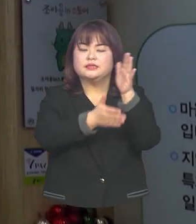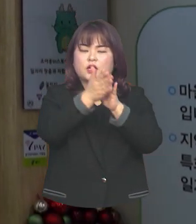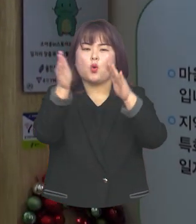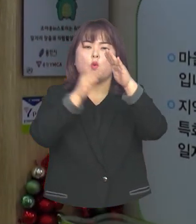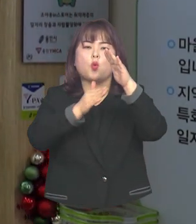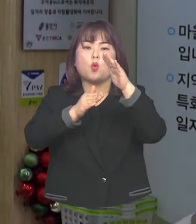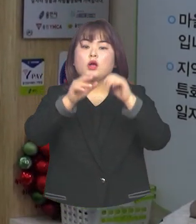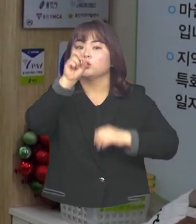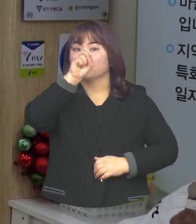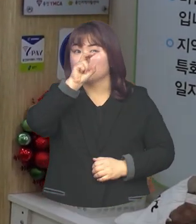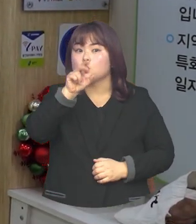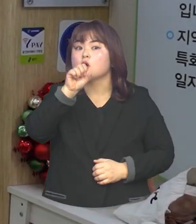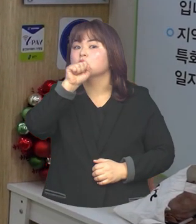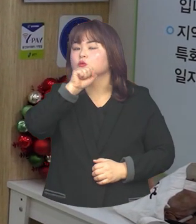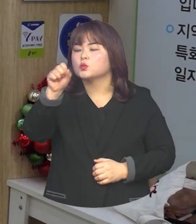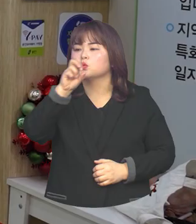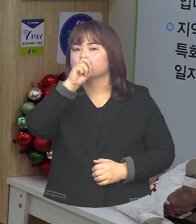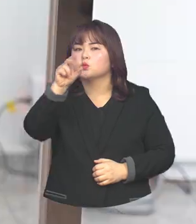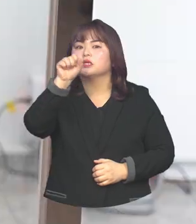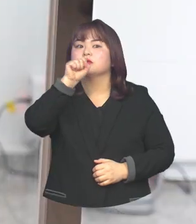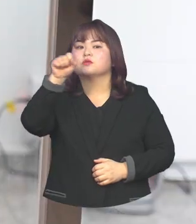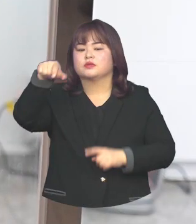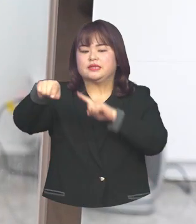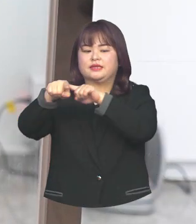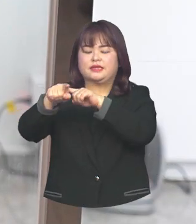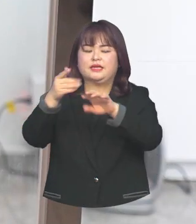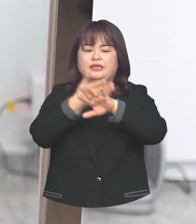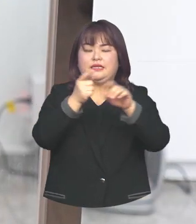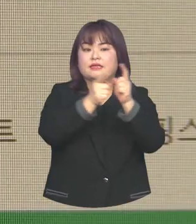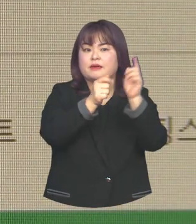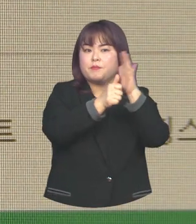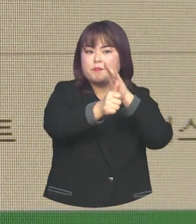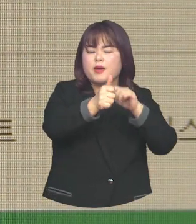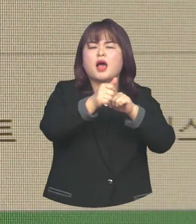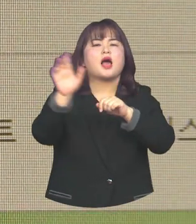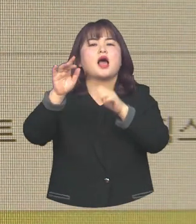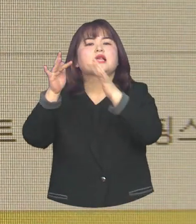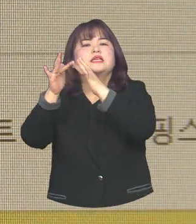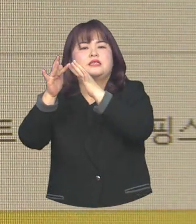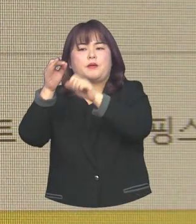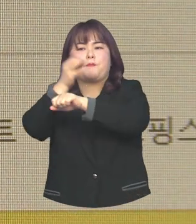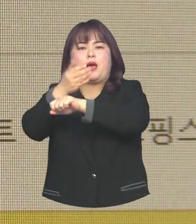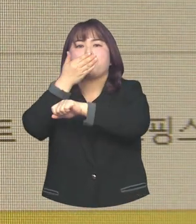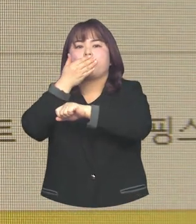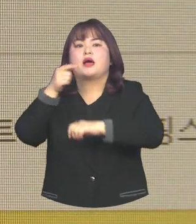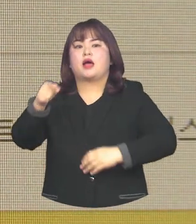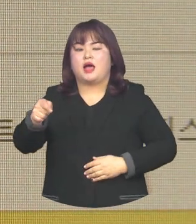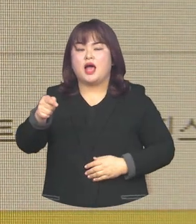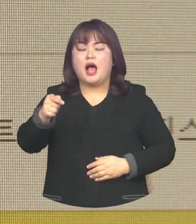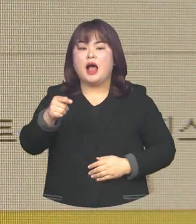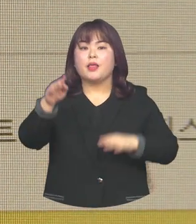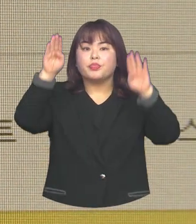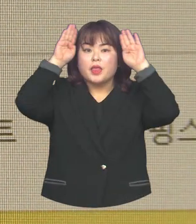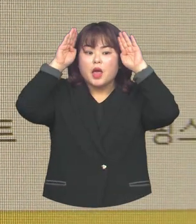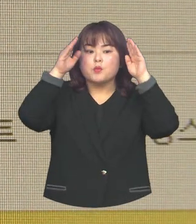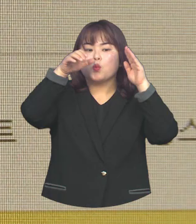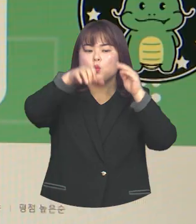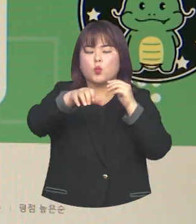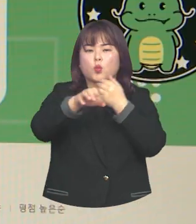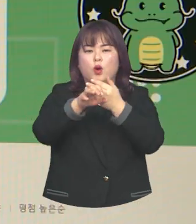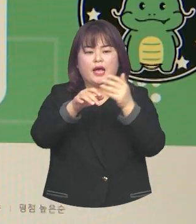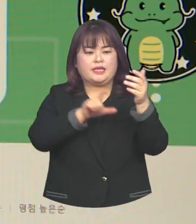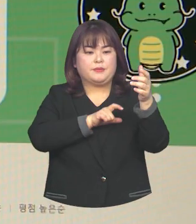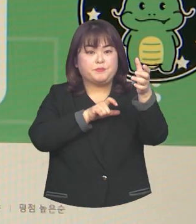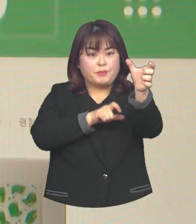용인특례시 공식 캐릭터인 조아용 굿즈가 온라인 오픈마켓 조아용인 스토어에서 판매됩니다. 네이버 쇼핑 카테고리에서 조아용인